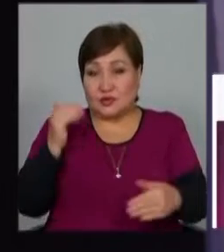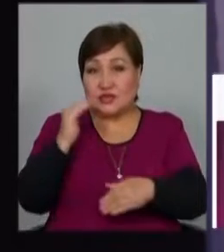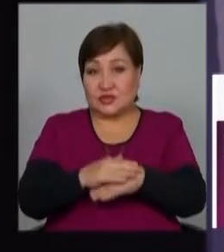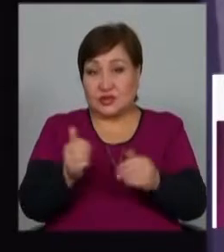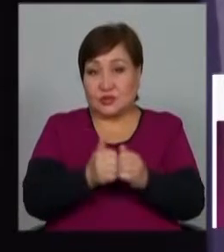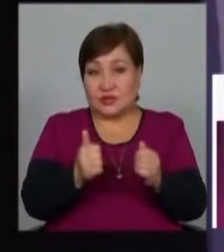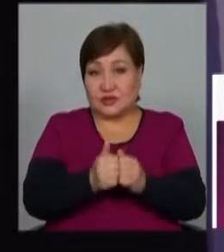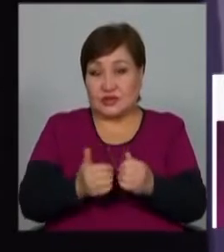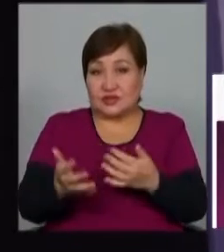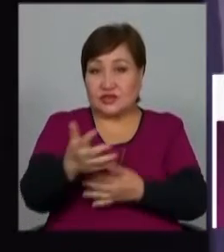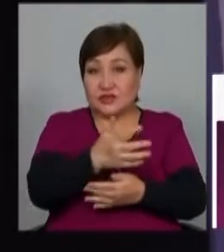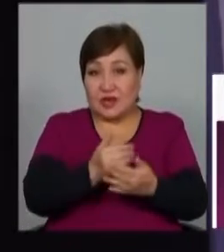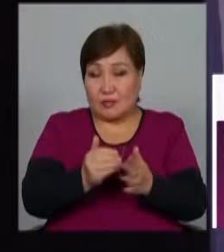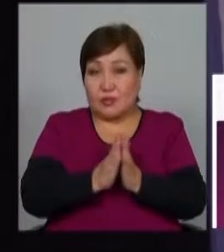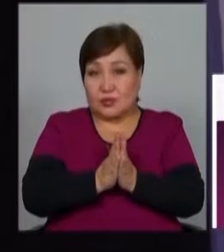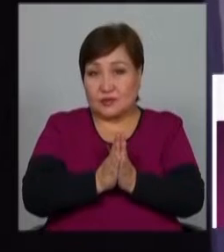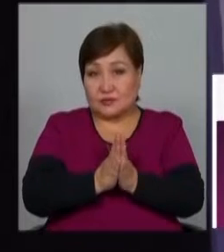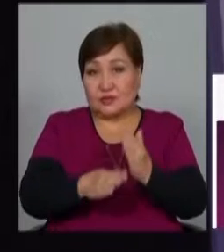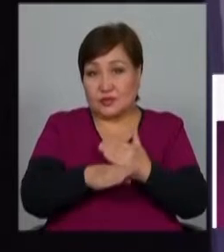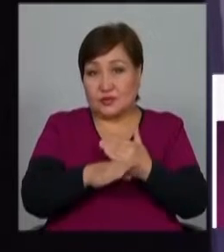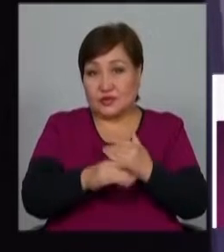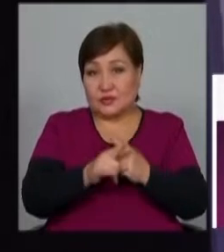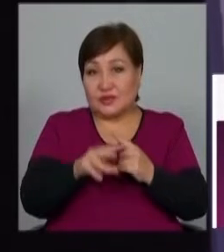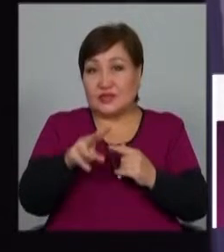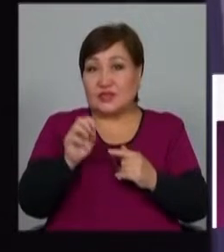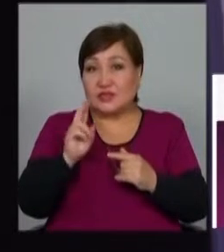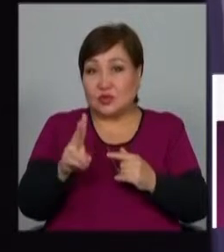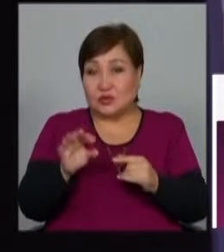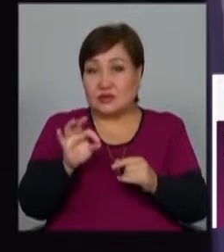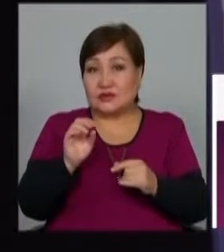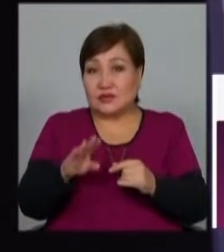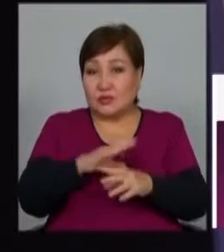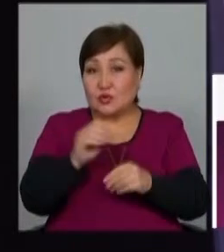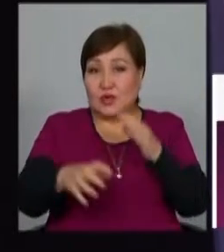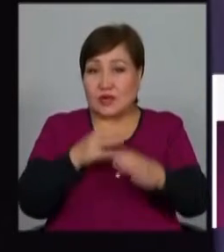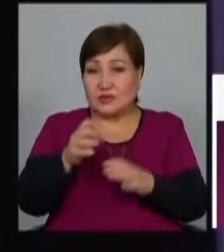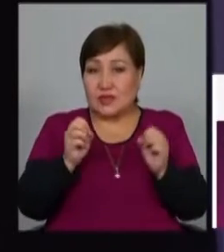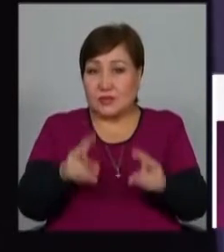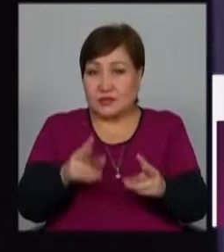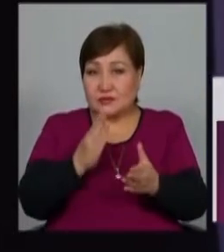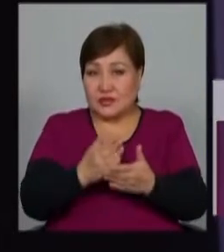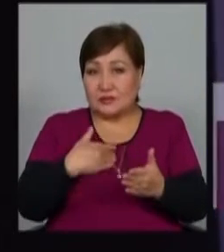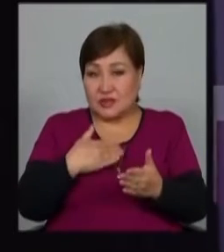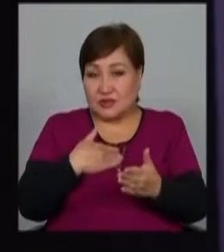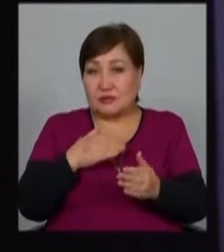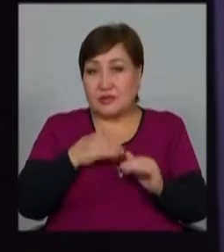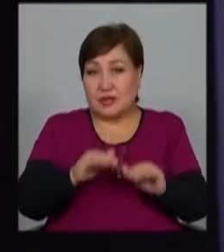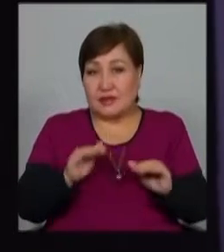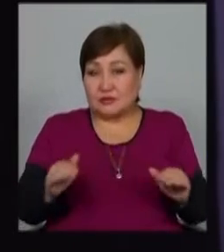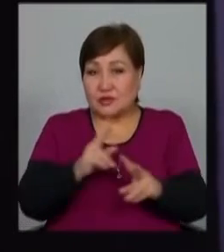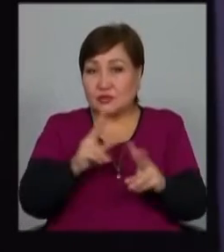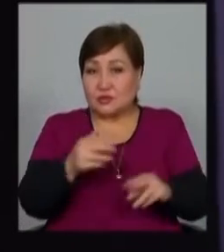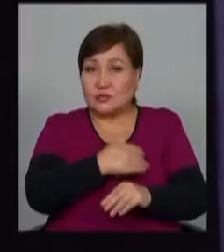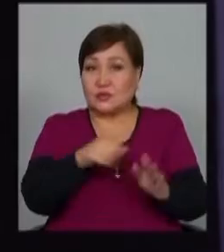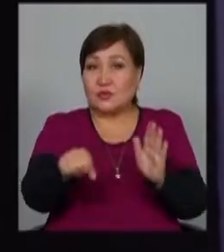көмек сұраған еді. TikTok туралы бір түрлі әңгімелер айтты. Бүкіл әлемге қауіп төніп тұр. Мені балаларымды біреу өлтіргісі келеді деді. Оған қоса